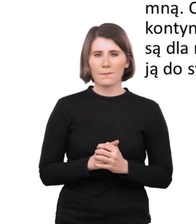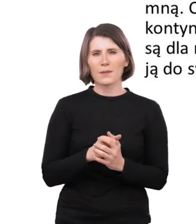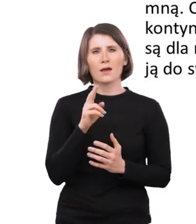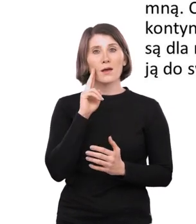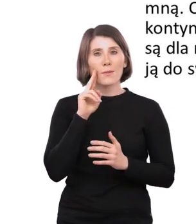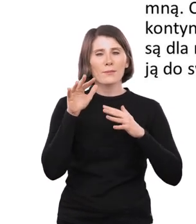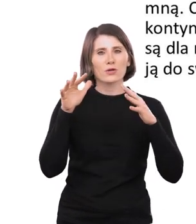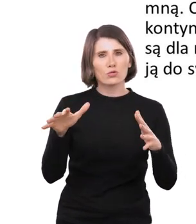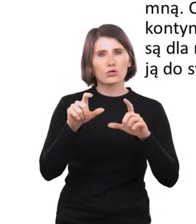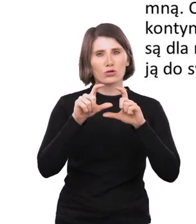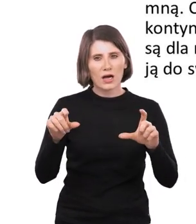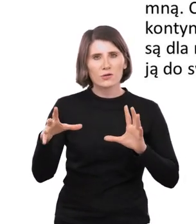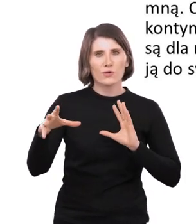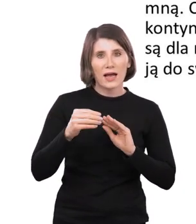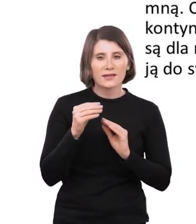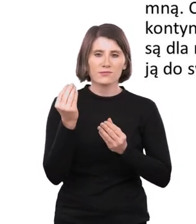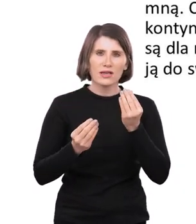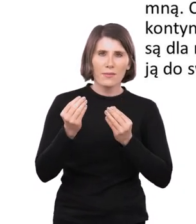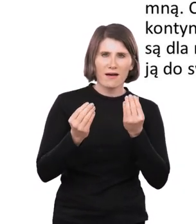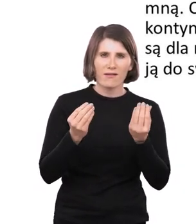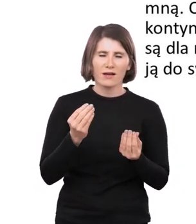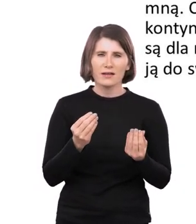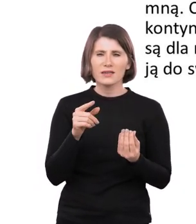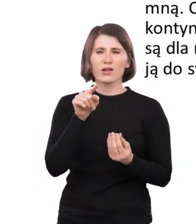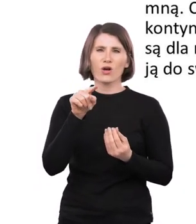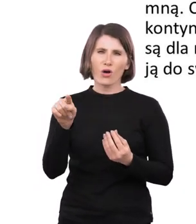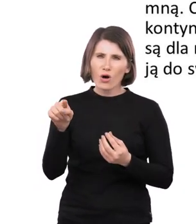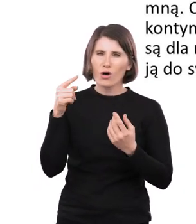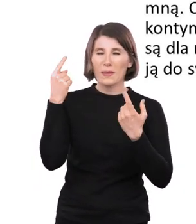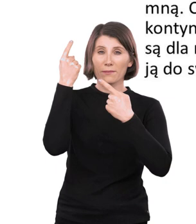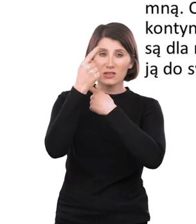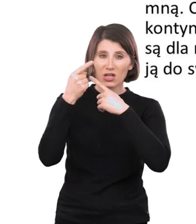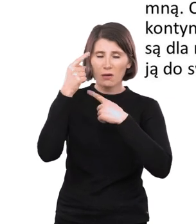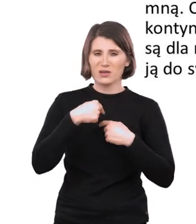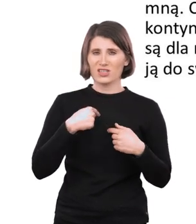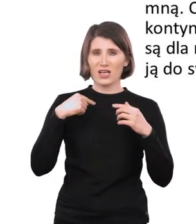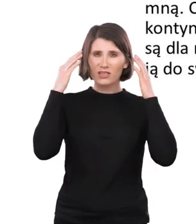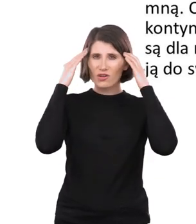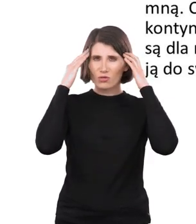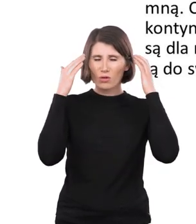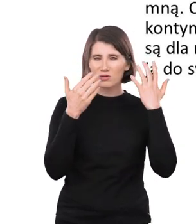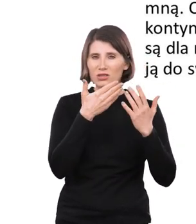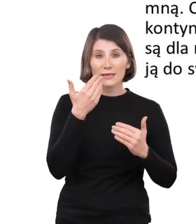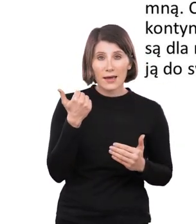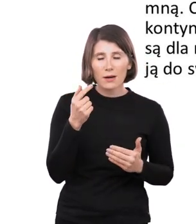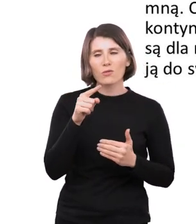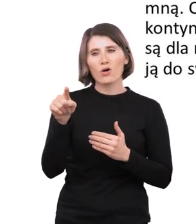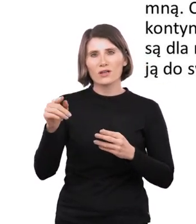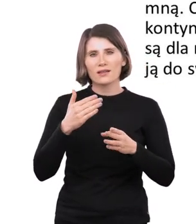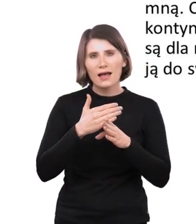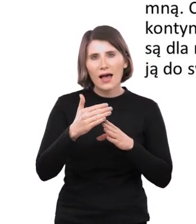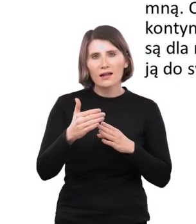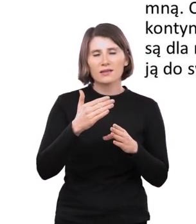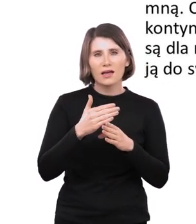ze mną. Chociaż wydawało się, iż nie mam świadomości jej obecności, kontynuowała swoje próby